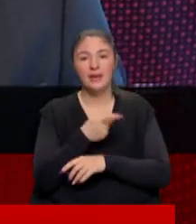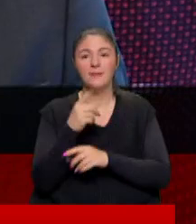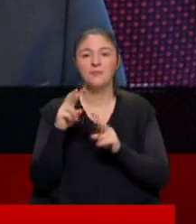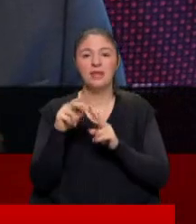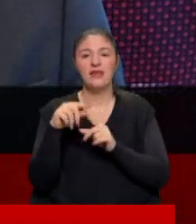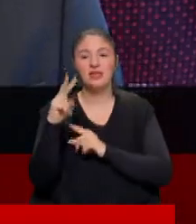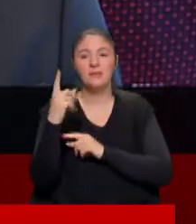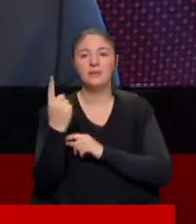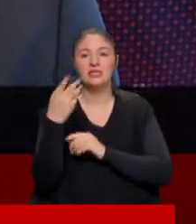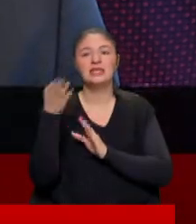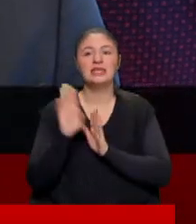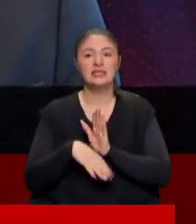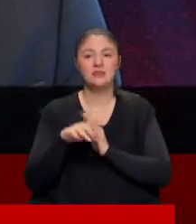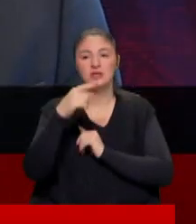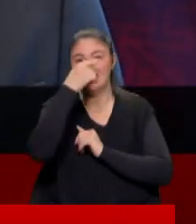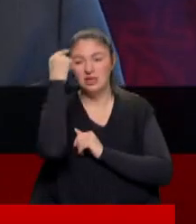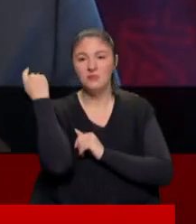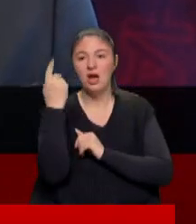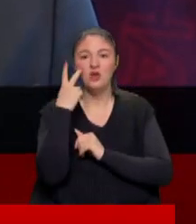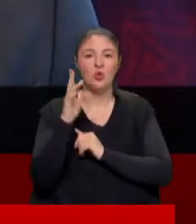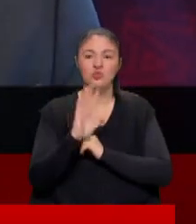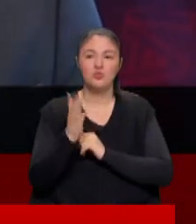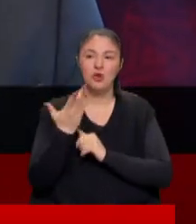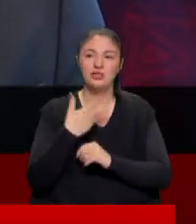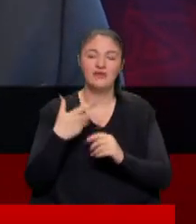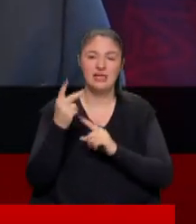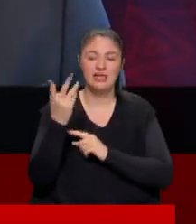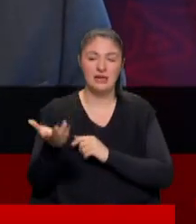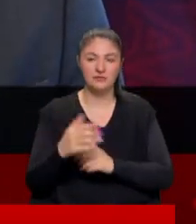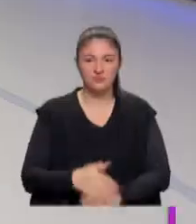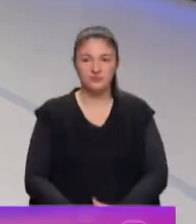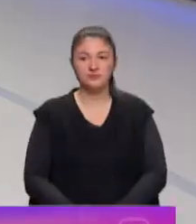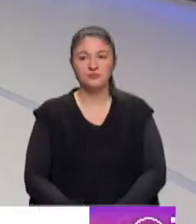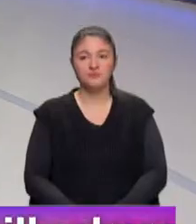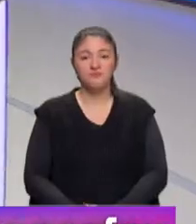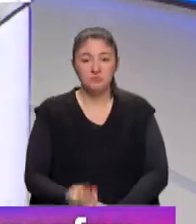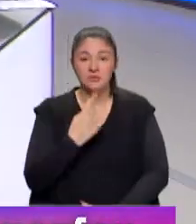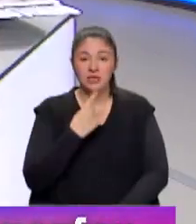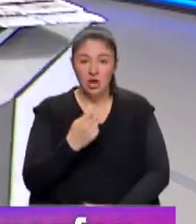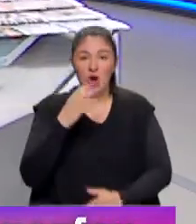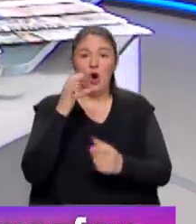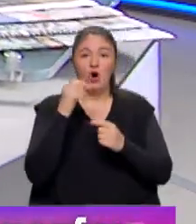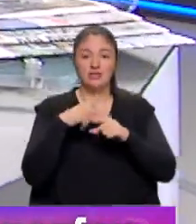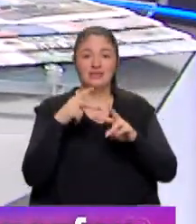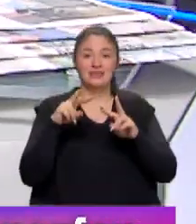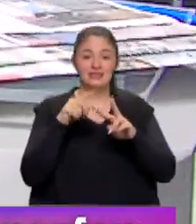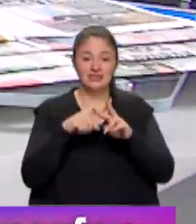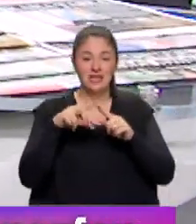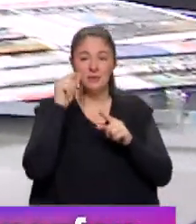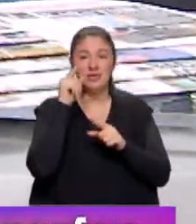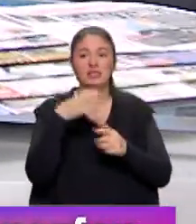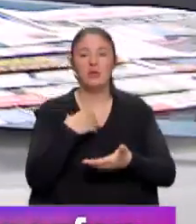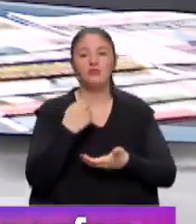MTV'de bir indirim ihtimali görünmemekte sevgili İlker. dedi Ozan Bingöl. Siz